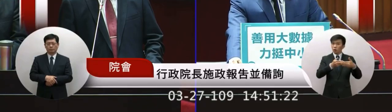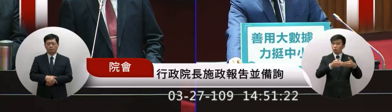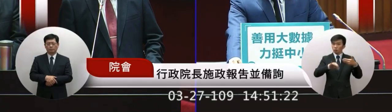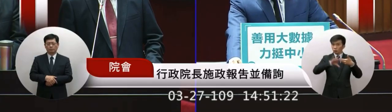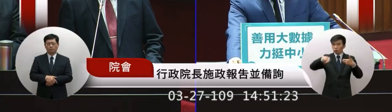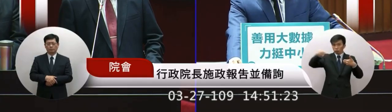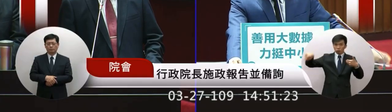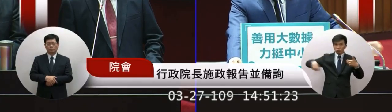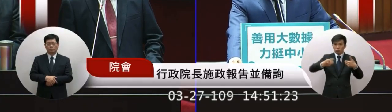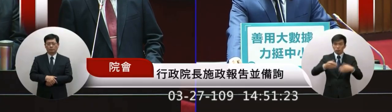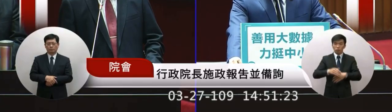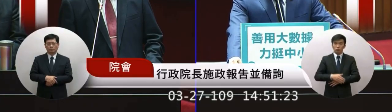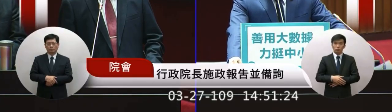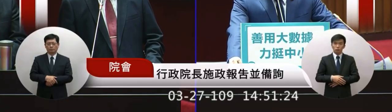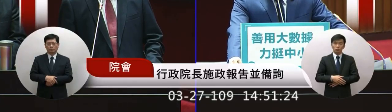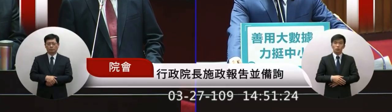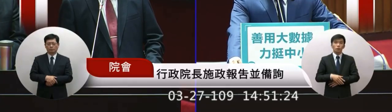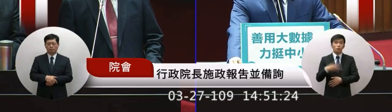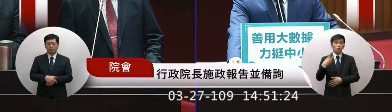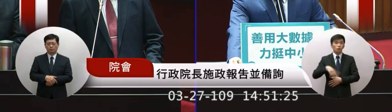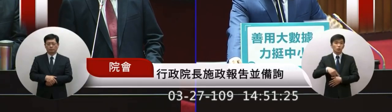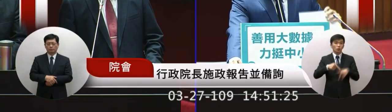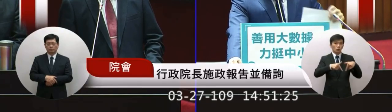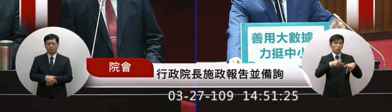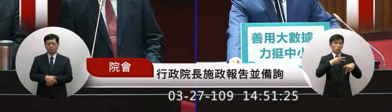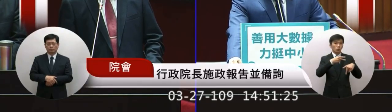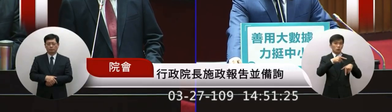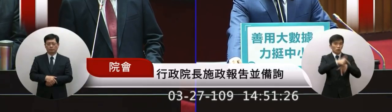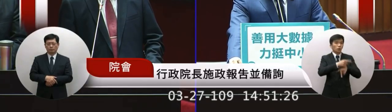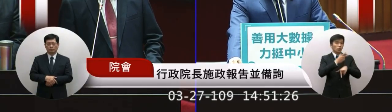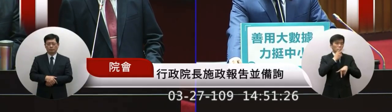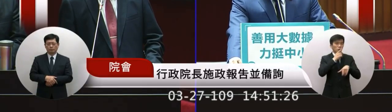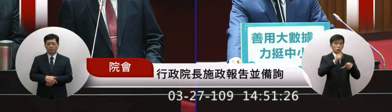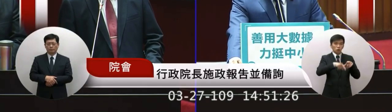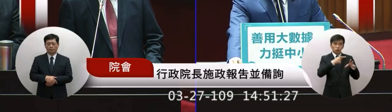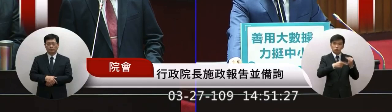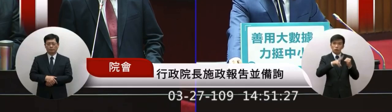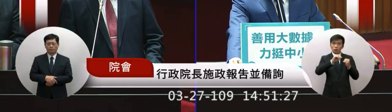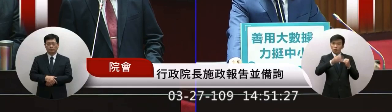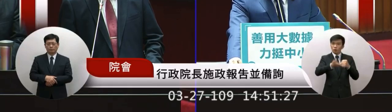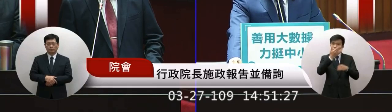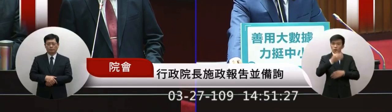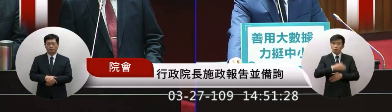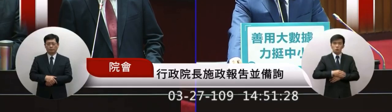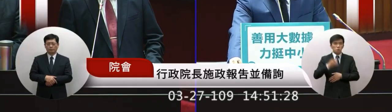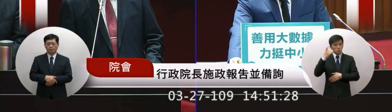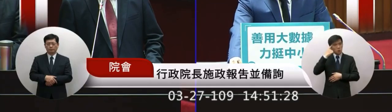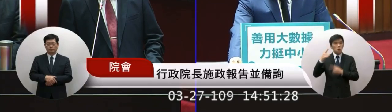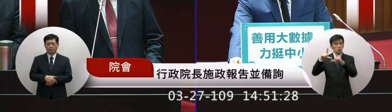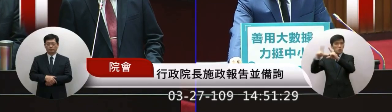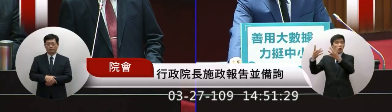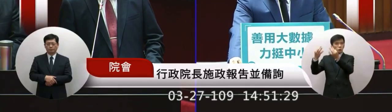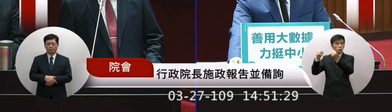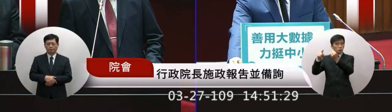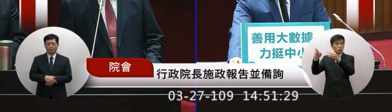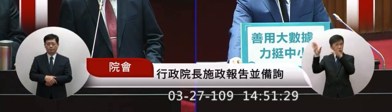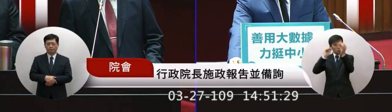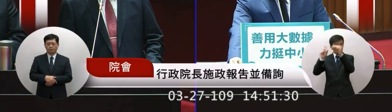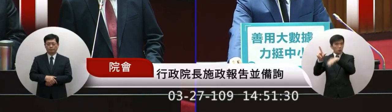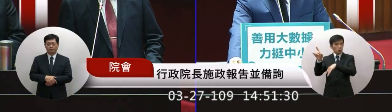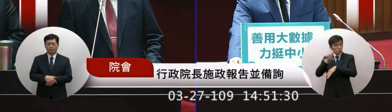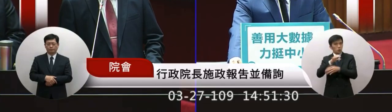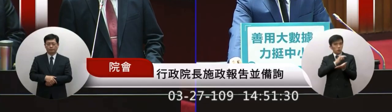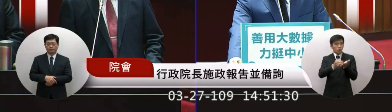的。那包括我们东南亚的台商就有20000多家。其实我们应该要善用大数据，这个大数据去收